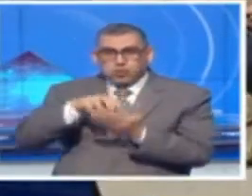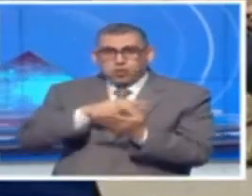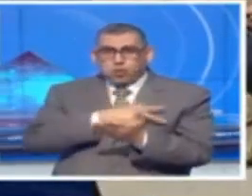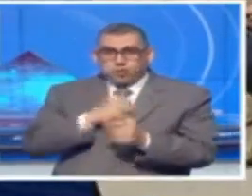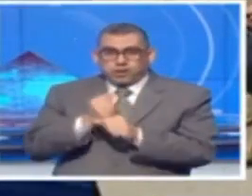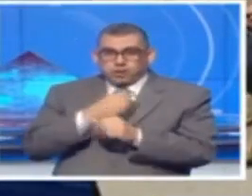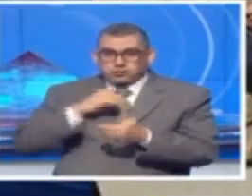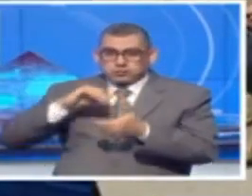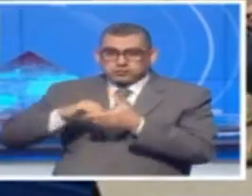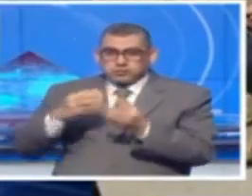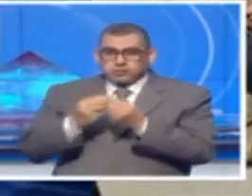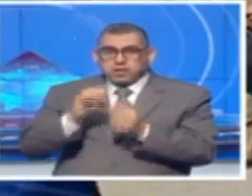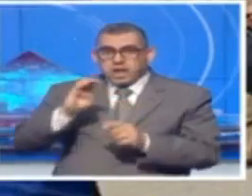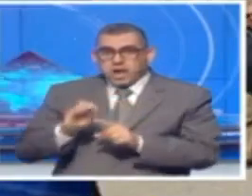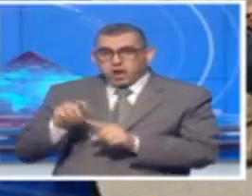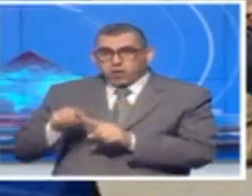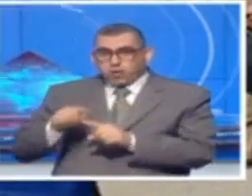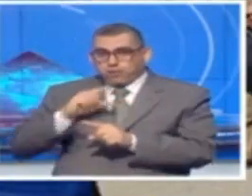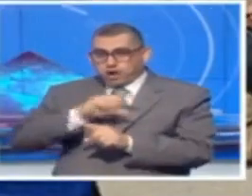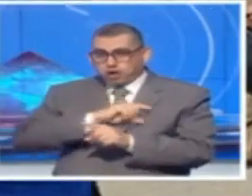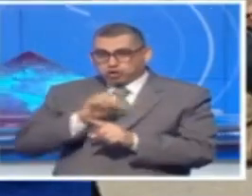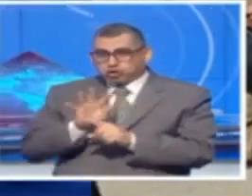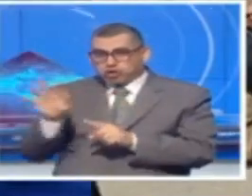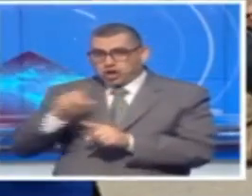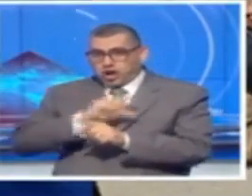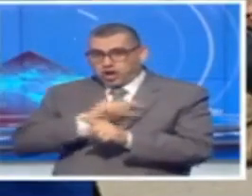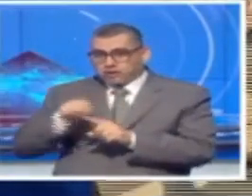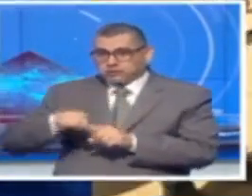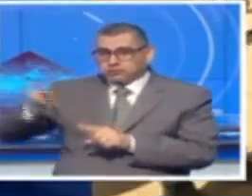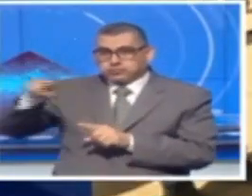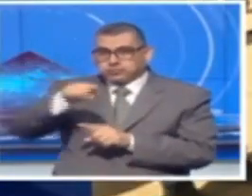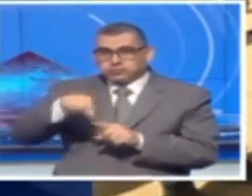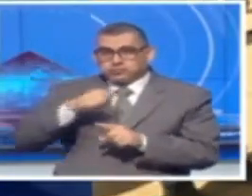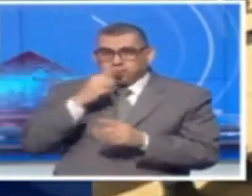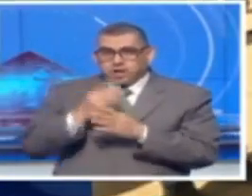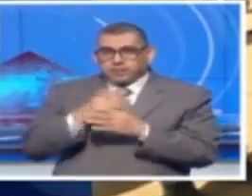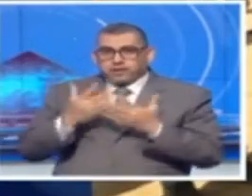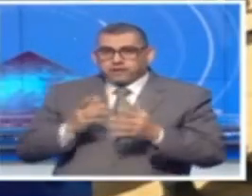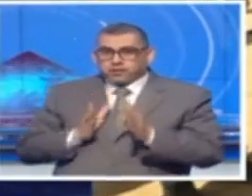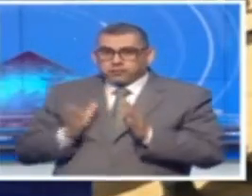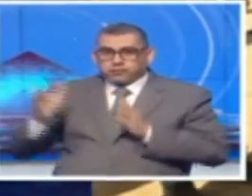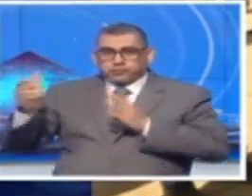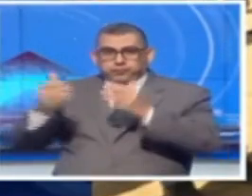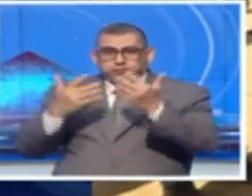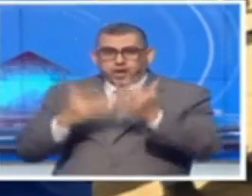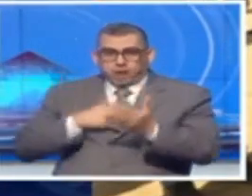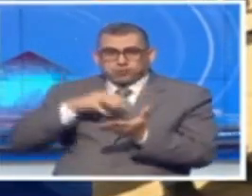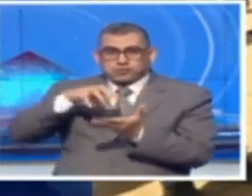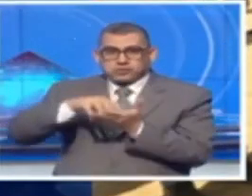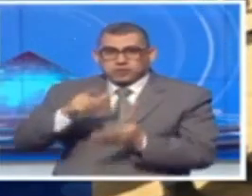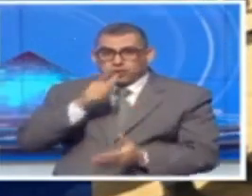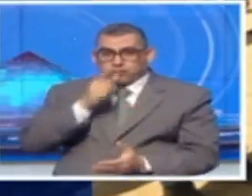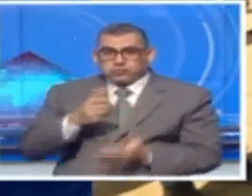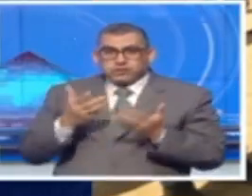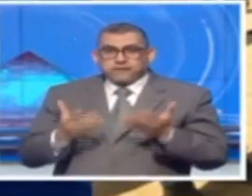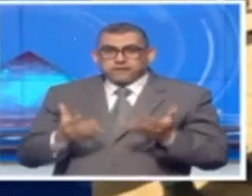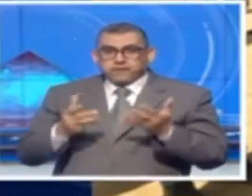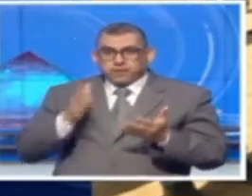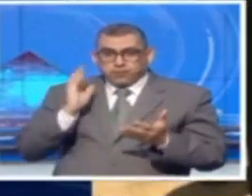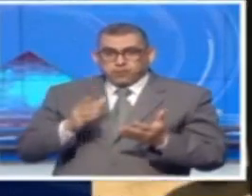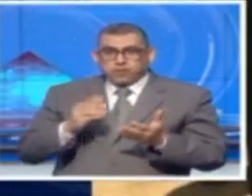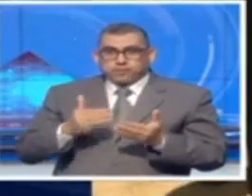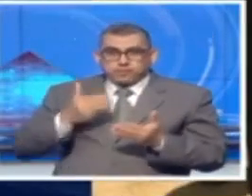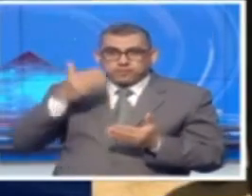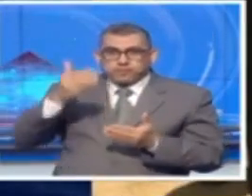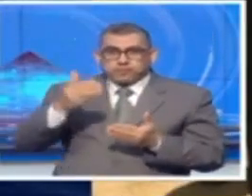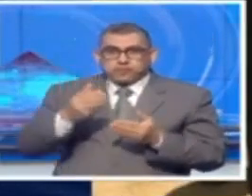الدولة لربط محاور جنوب القاهرة وشرقها لتحقيق السيولة المرورية بالعاصمة، والتي ينتظر